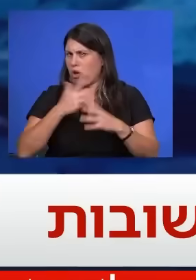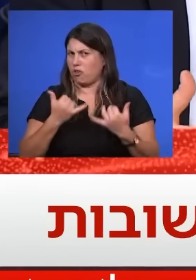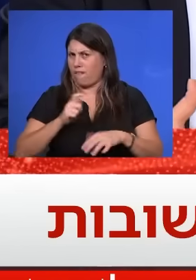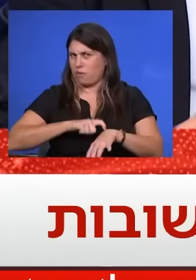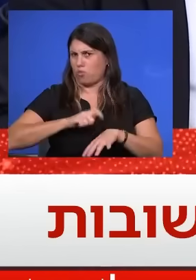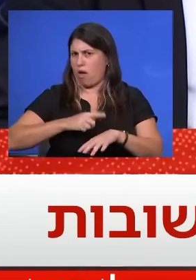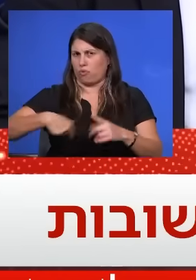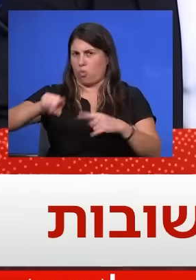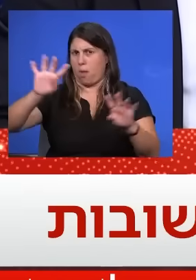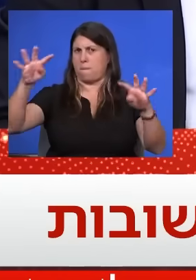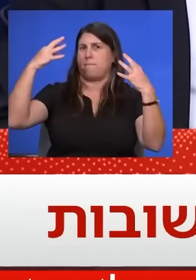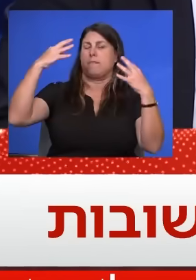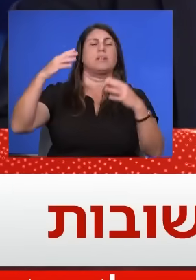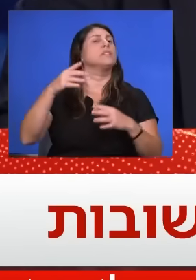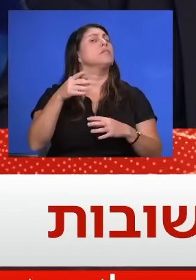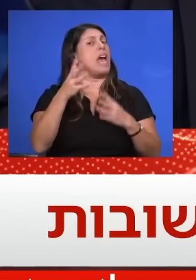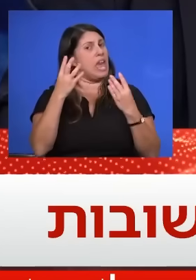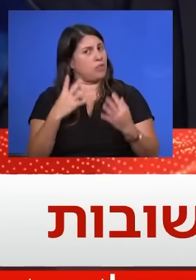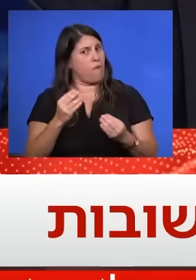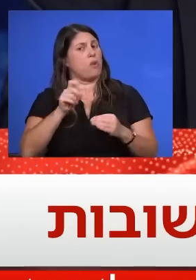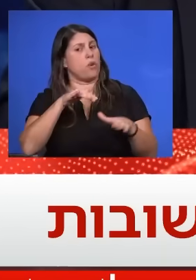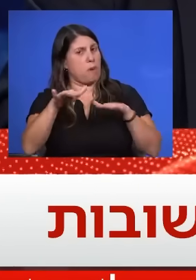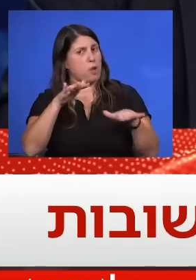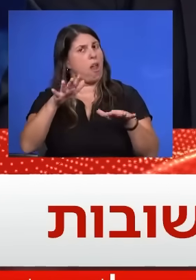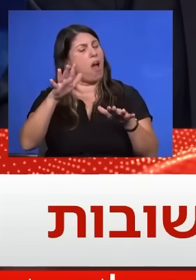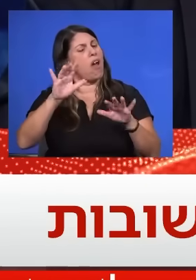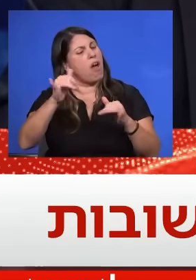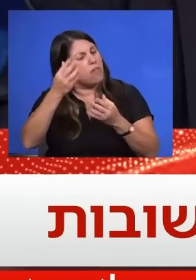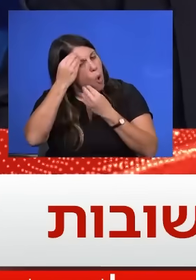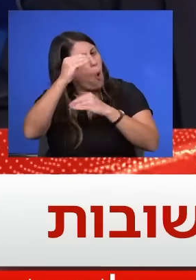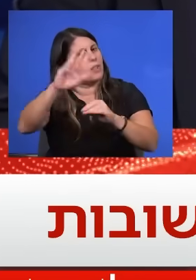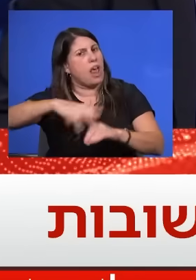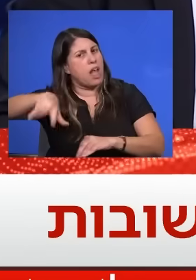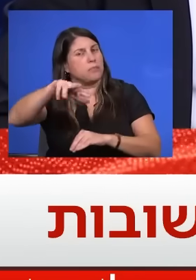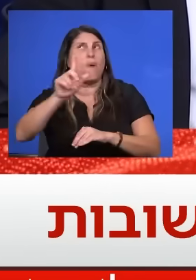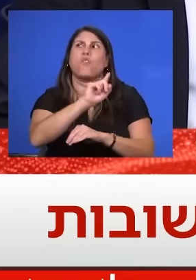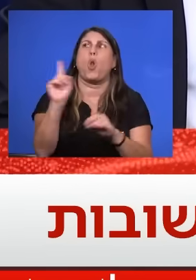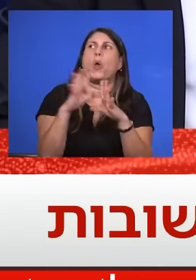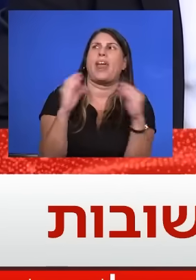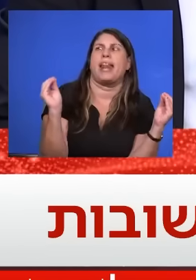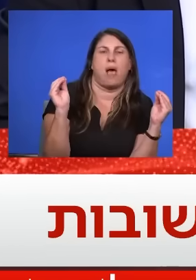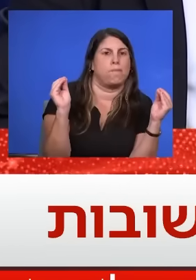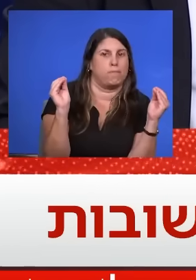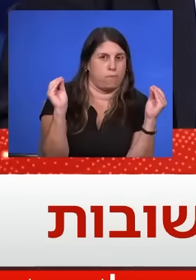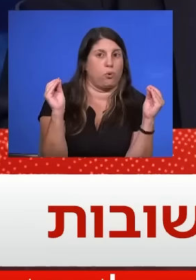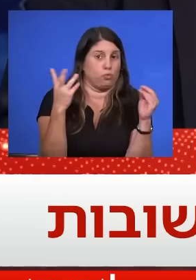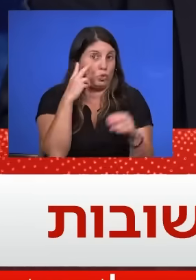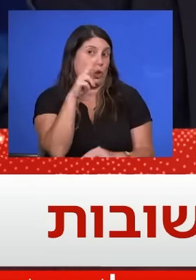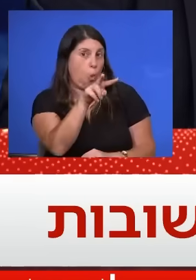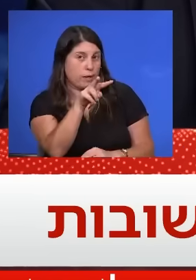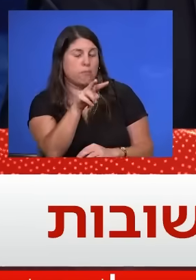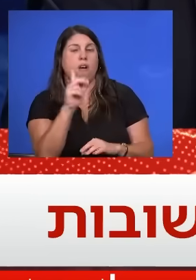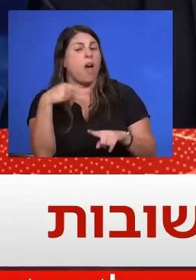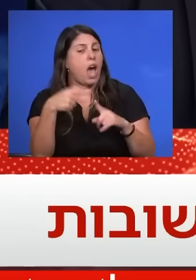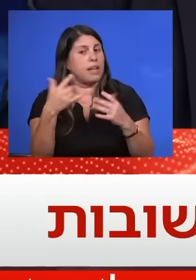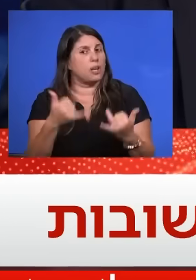איזושהי הודעה לציבור ולא נעלם לגמרי מהופעה פומבית, אבל צריך לומר, עד היום אנחנו כבר כמעט שלושה